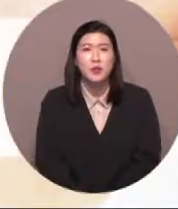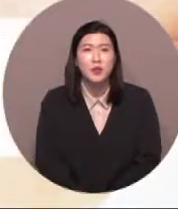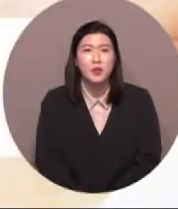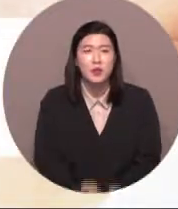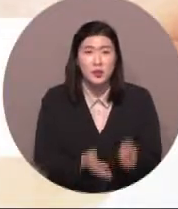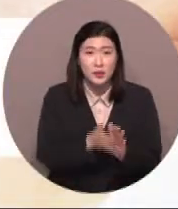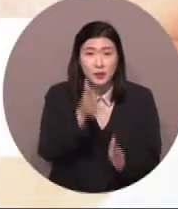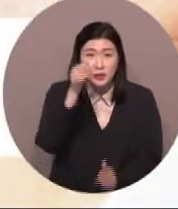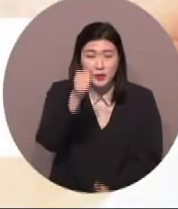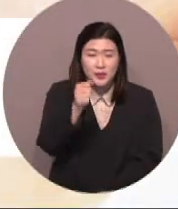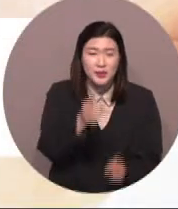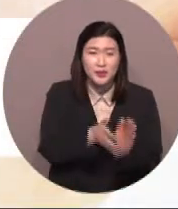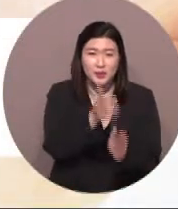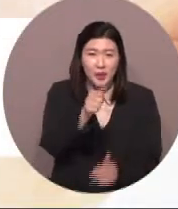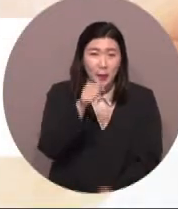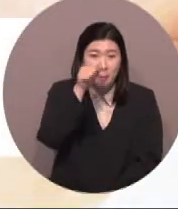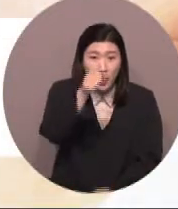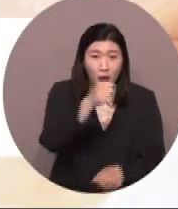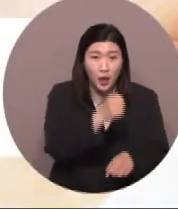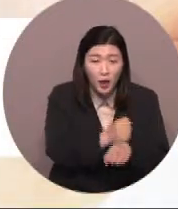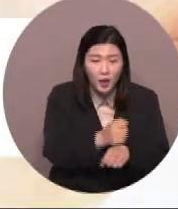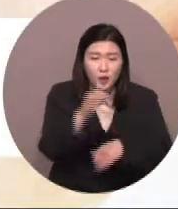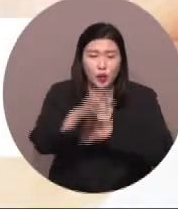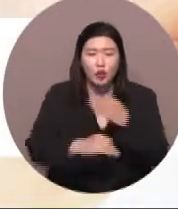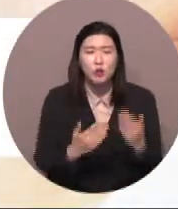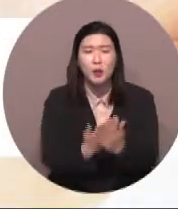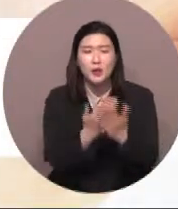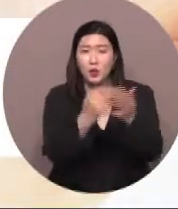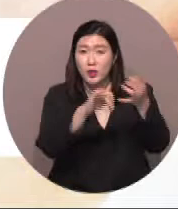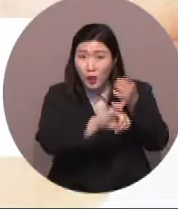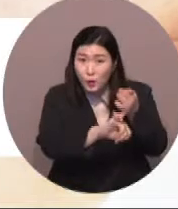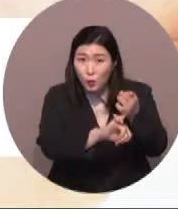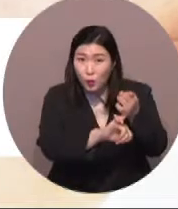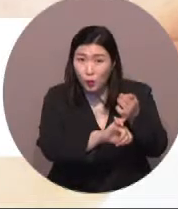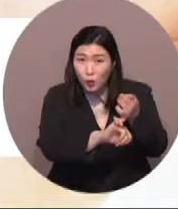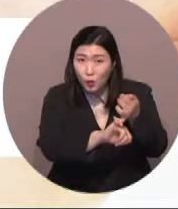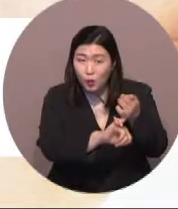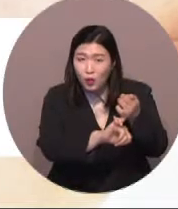것이 필요하고 그것이 서구 발전에 도움이 된다고 해서 올라갔어요.